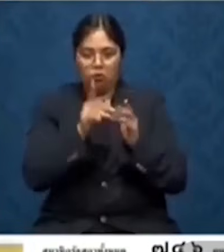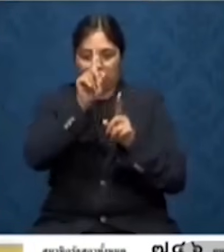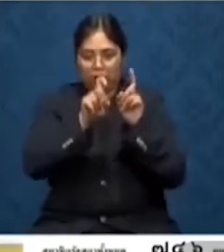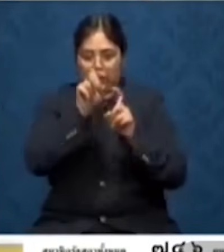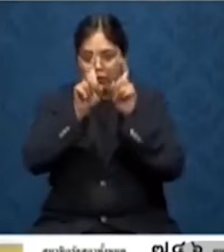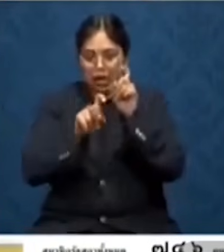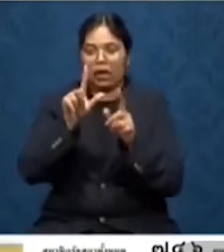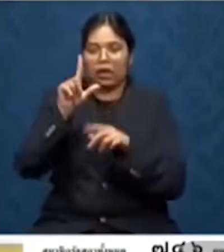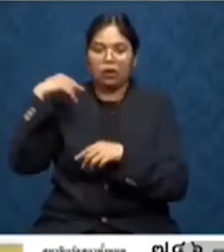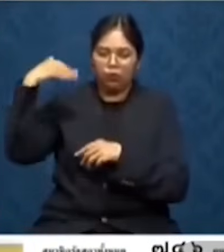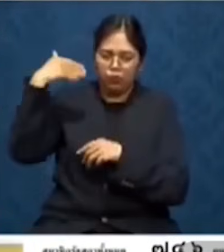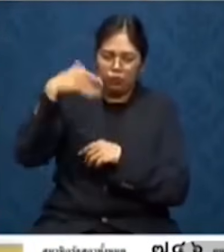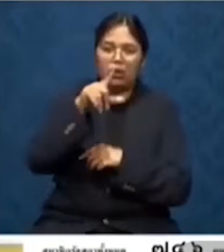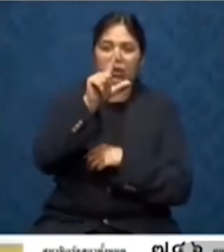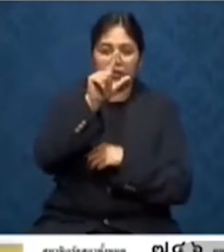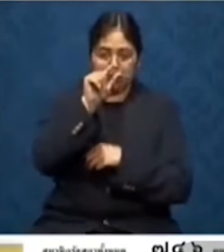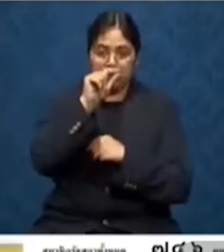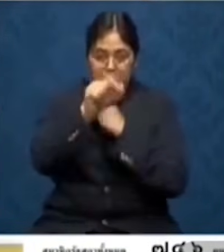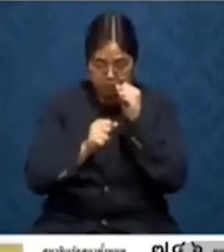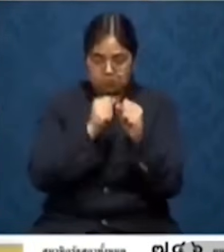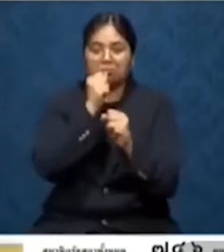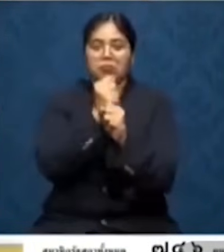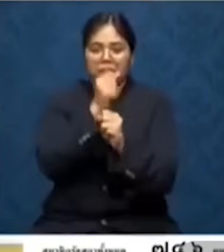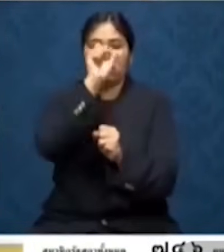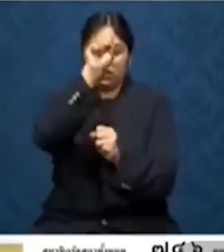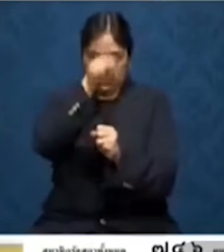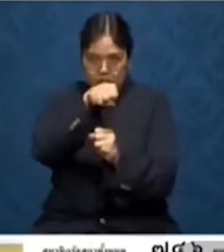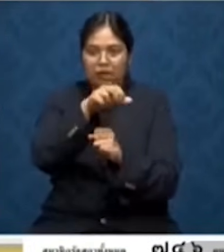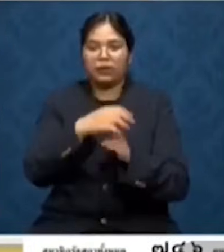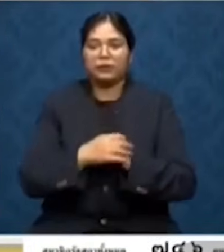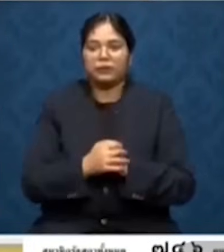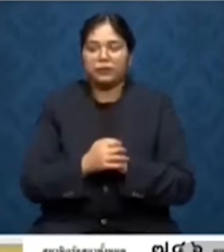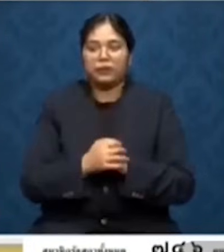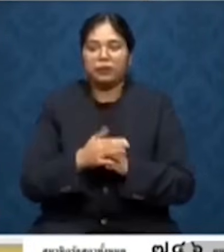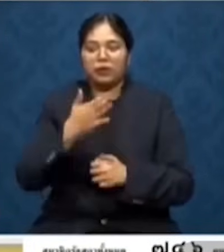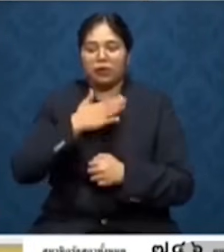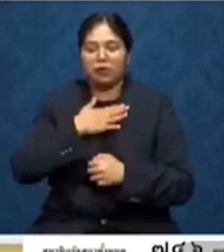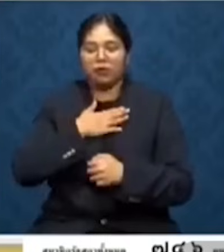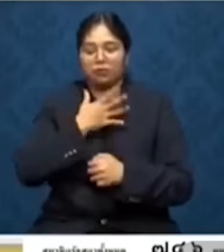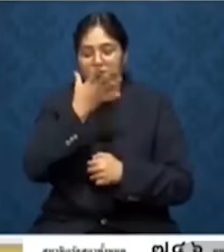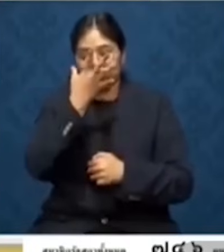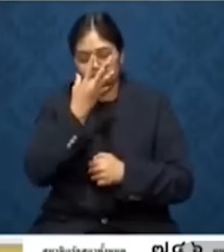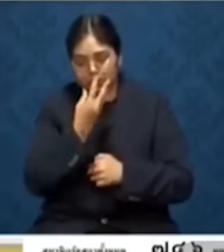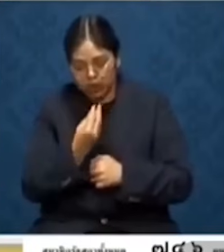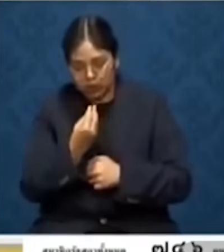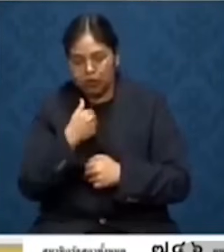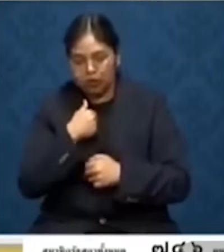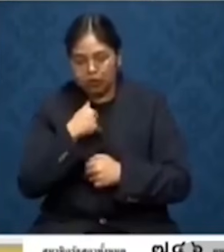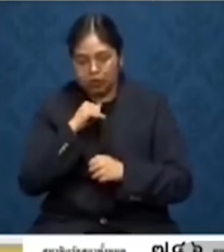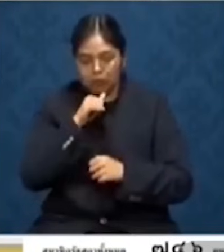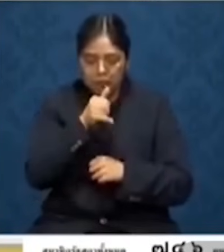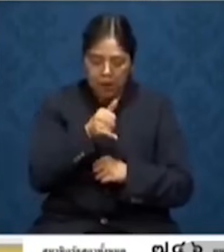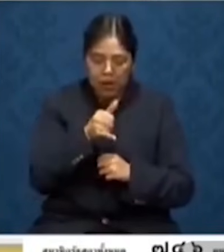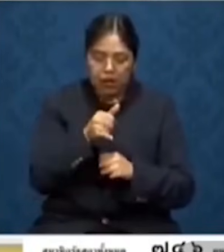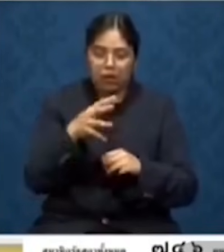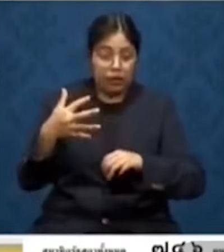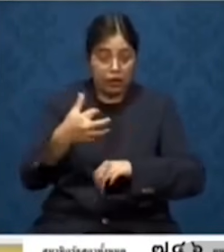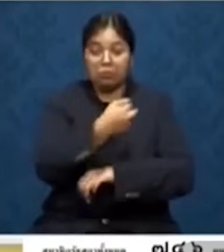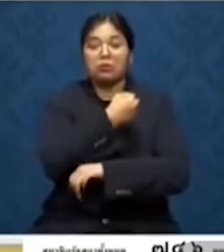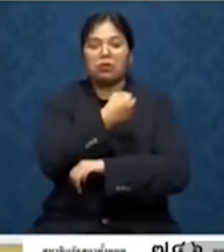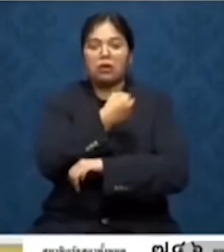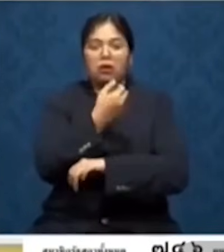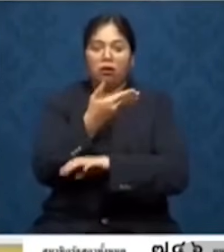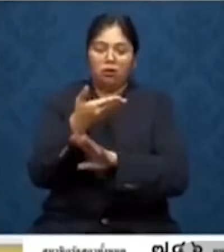านมาเป็นเรื่องที่ผมเองผมก็เศร้าใจมาตั้งแต่ก่อนเดินเข้าสู่สนามการเมืองนะครับอย่าว่า